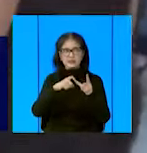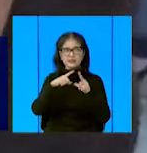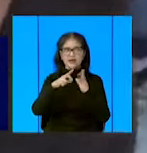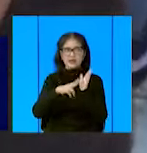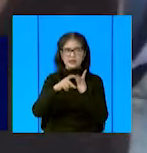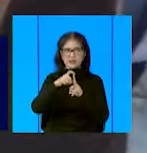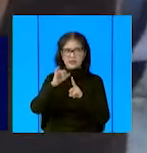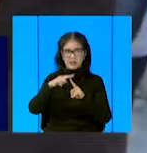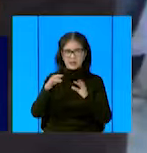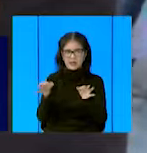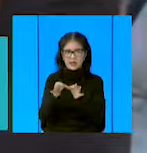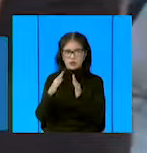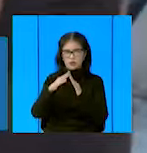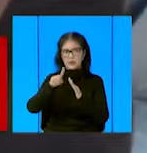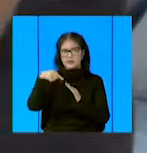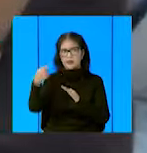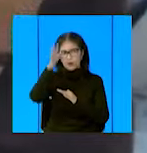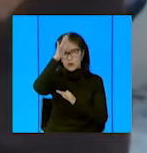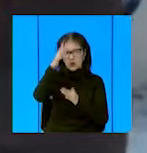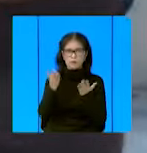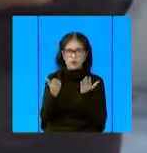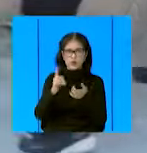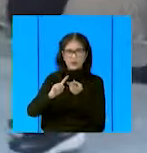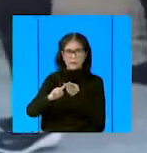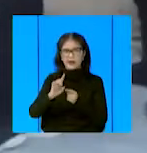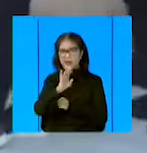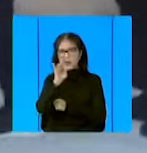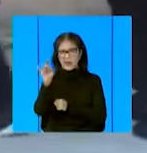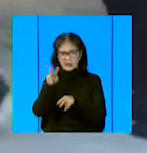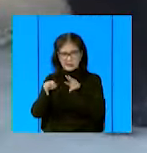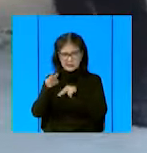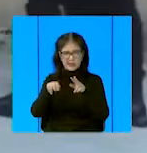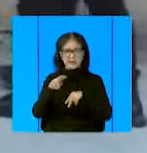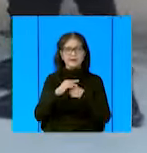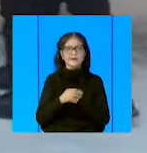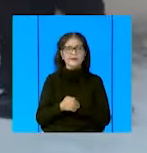tinggalnya, hingga di tempat pihak-pihak yang memiliki hubungan dengan Sandit.